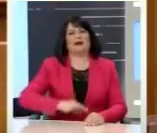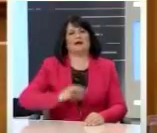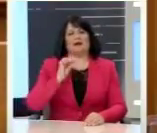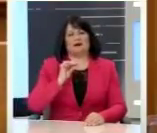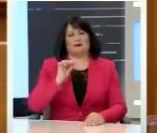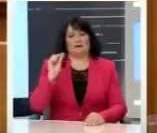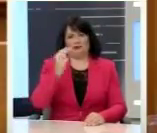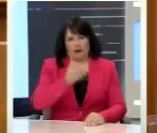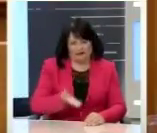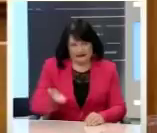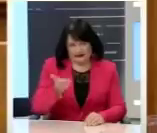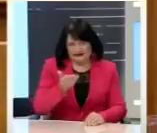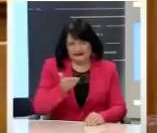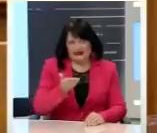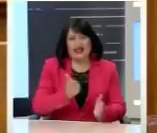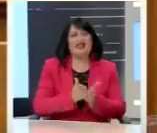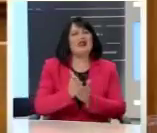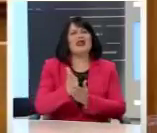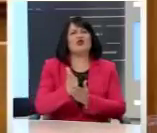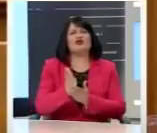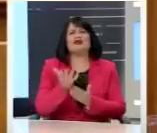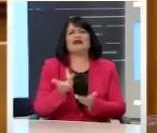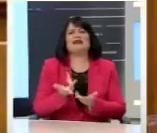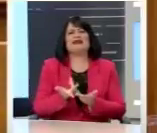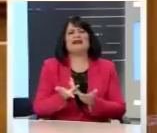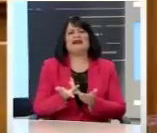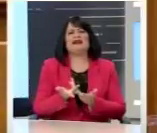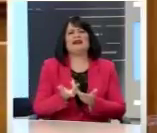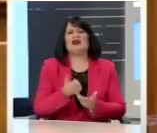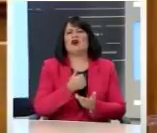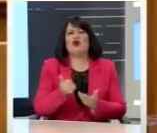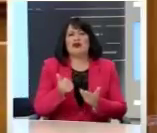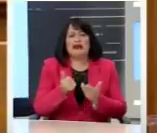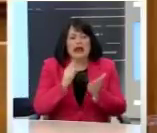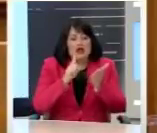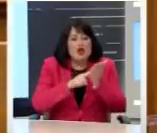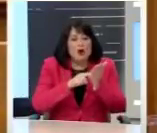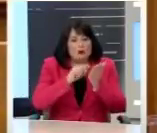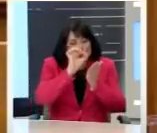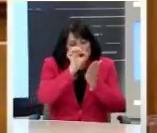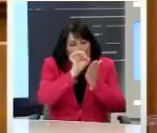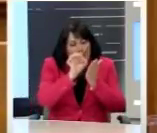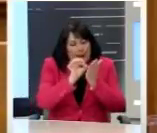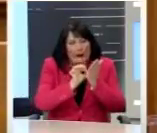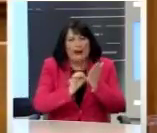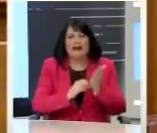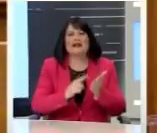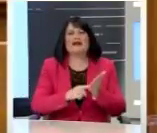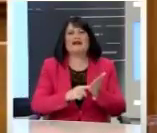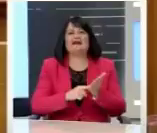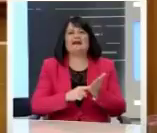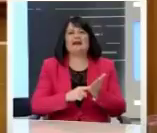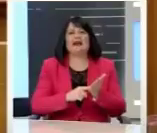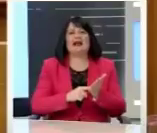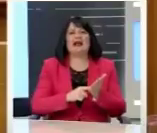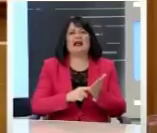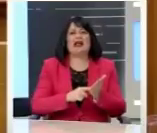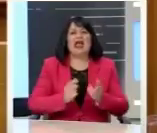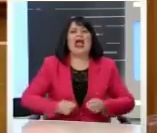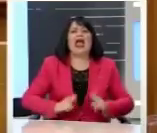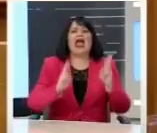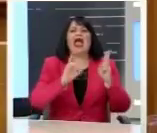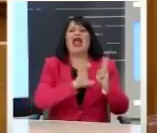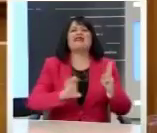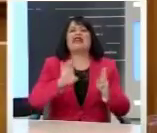δικαιοσύνη δεν είναι λοιπόν να ψηρίζεις το γράμμα του νόμου για να αποφυλακίζεις τα λαμόγια της ενέργα